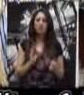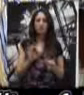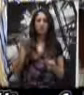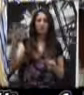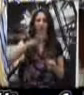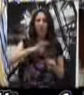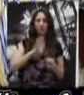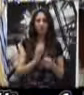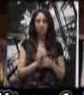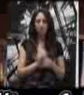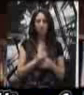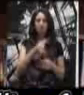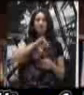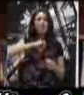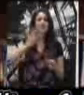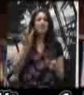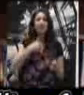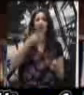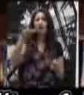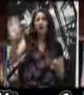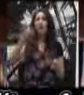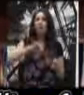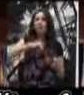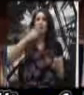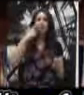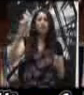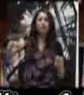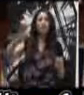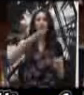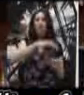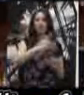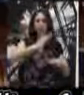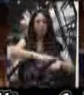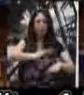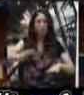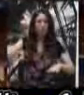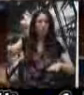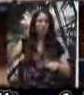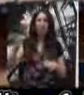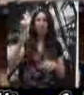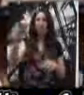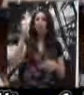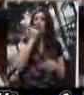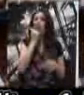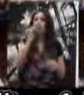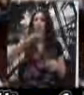انت نفسك في ايه؟ نفسي اروح واشوف عيالي، عيالي الصغيرين، ما همش ذنب.